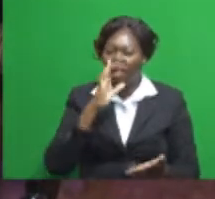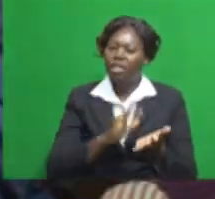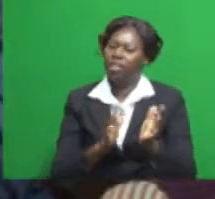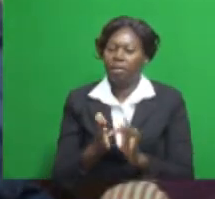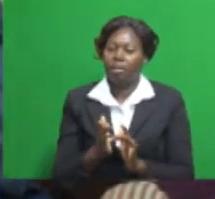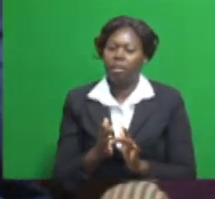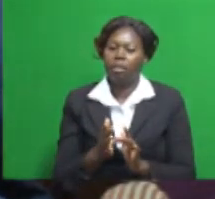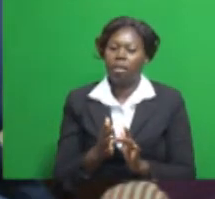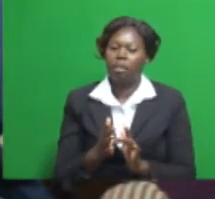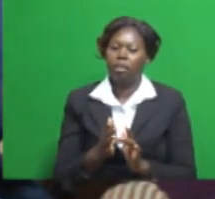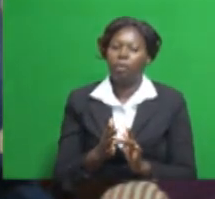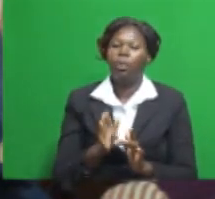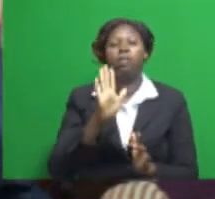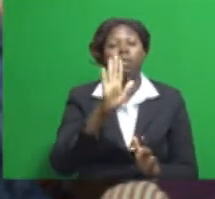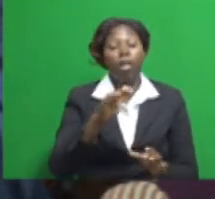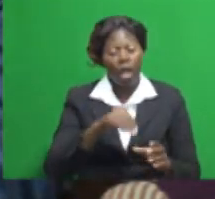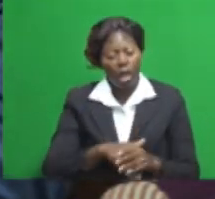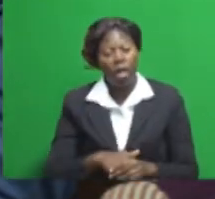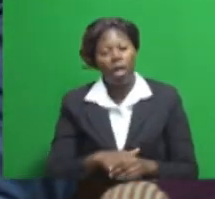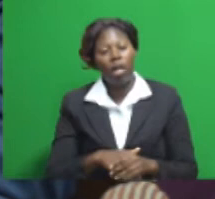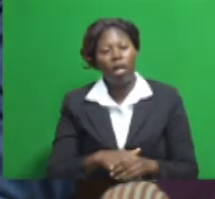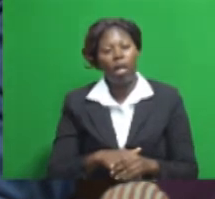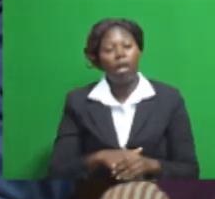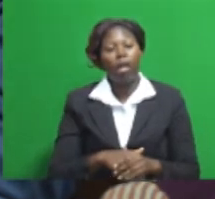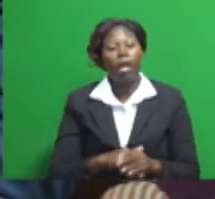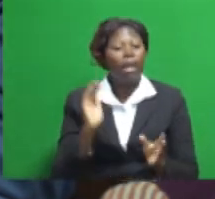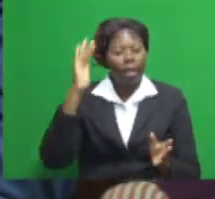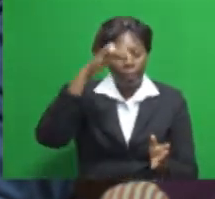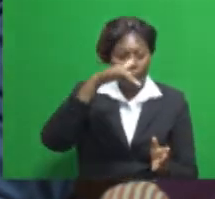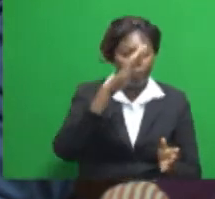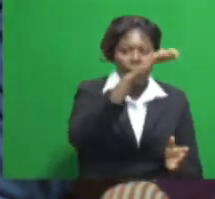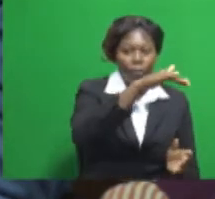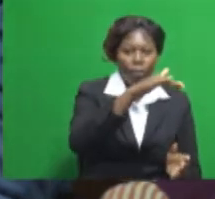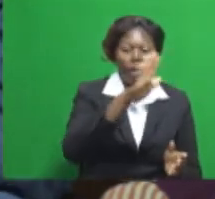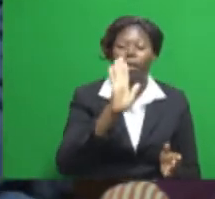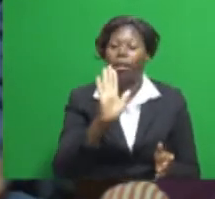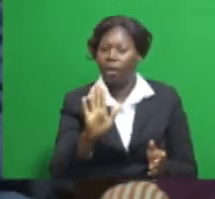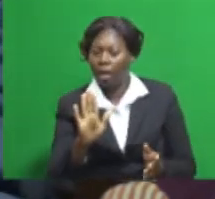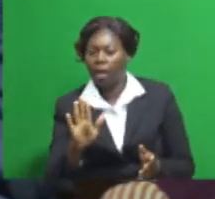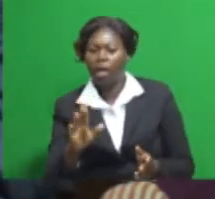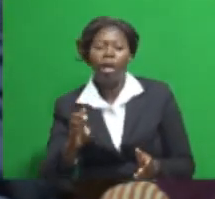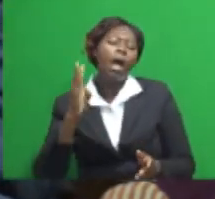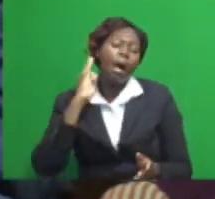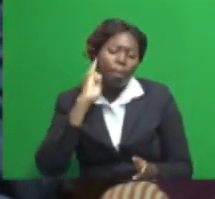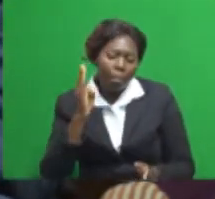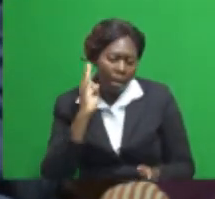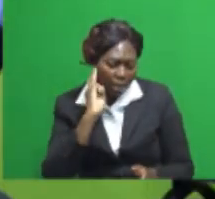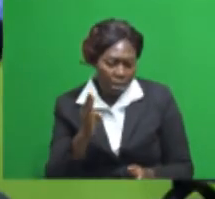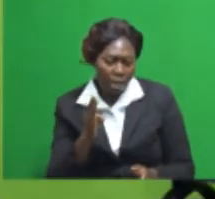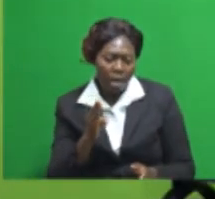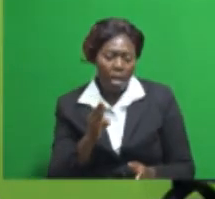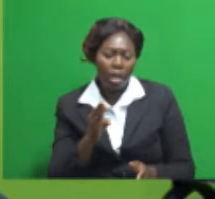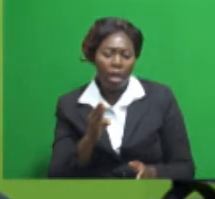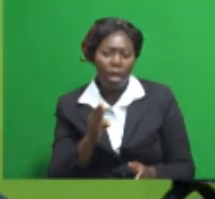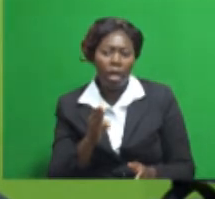wake. Ndobva dimbura nzeve yomwoyo. Musoja. Ikatodonera pasi. Angapotsere. Aida